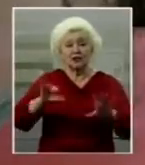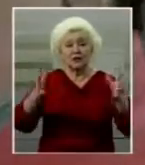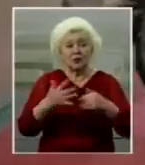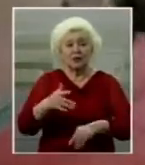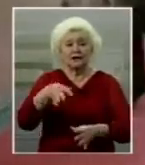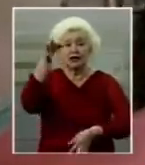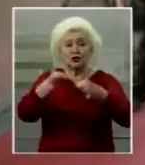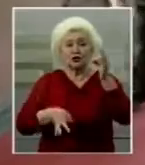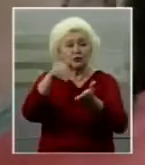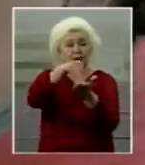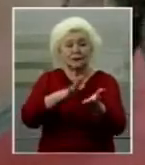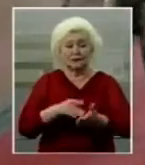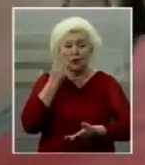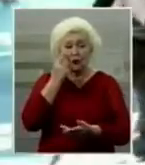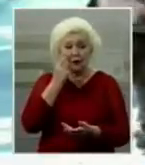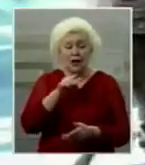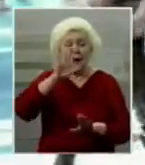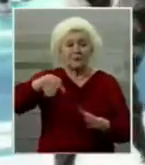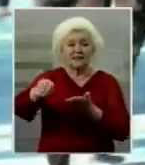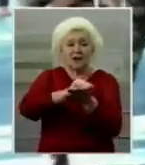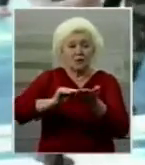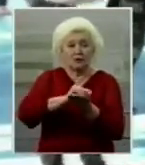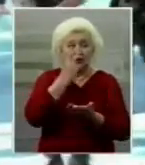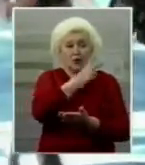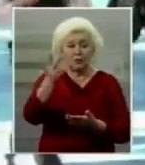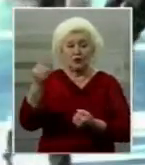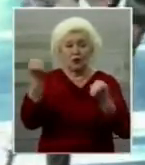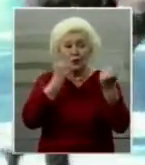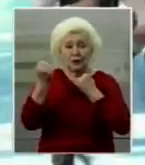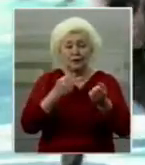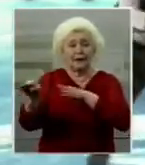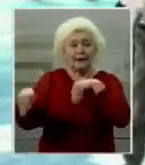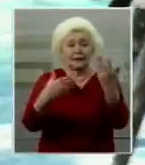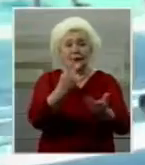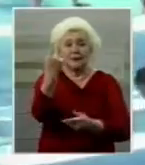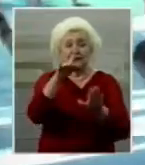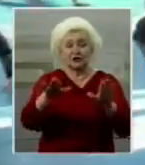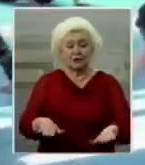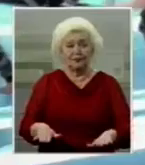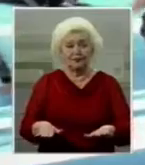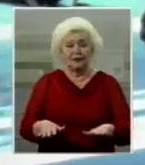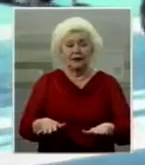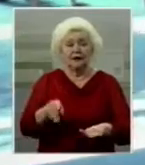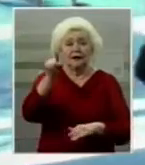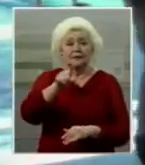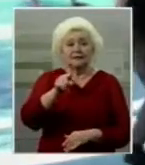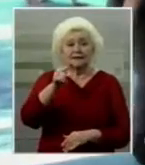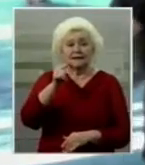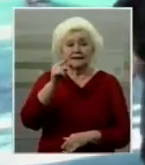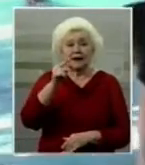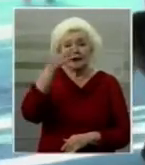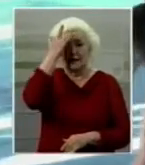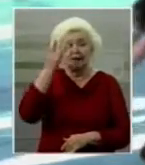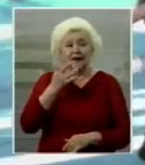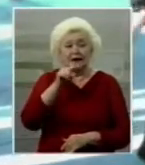не зараховували бали. Тільки після повторного перегляду бою Вікторії дали перше місце. З італійкою